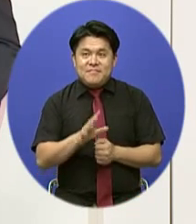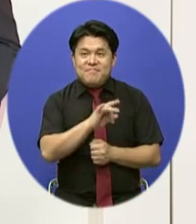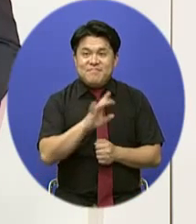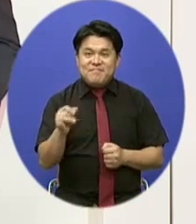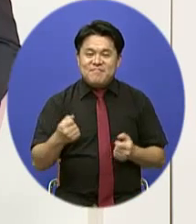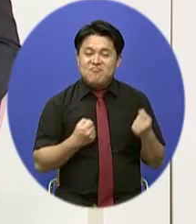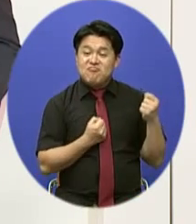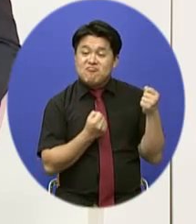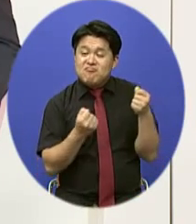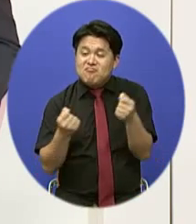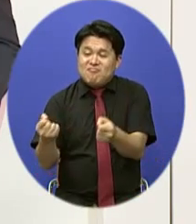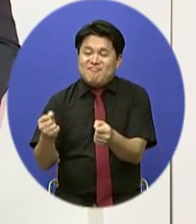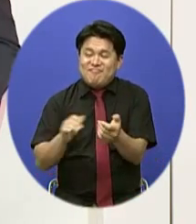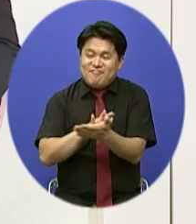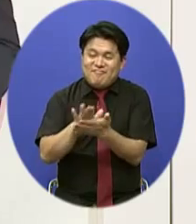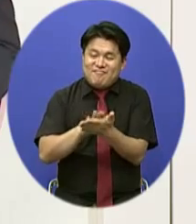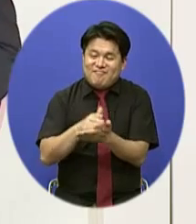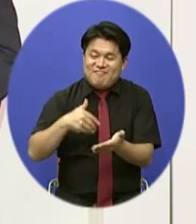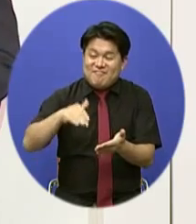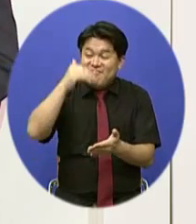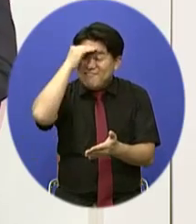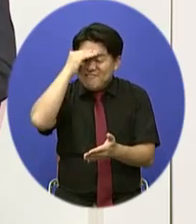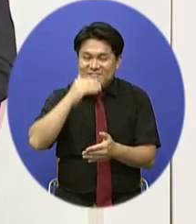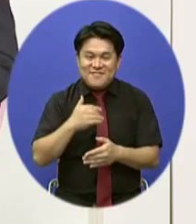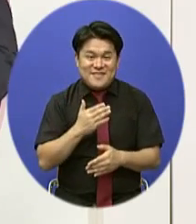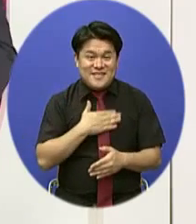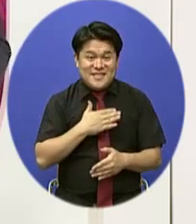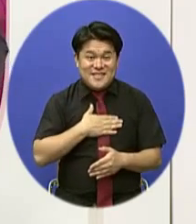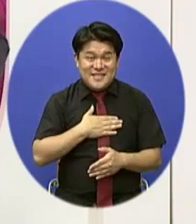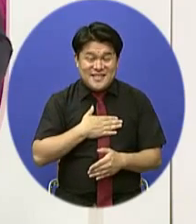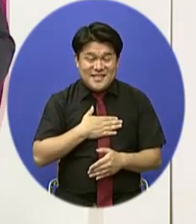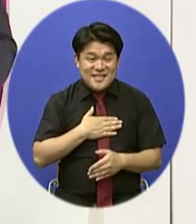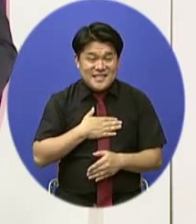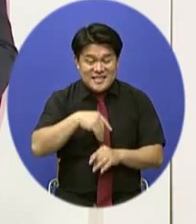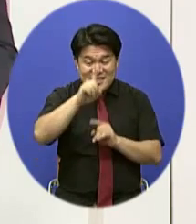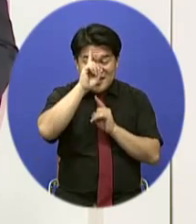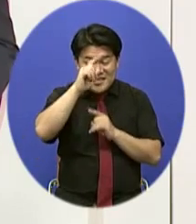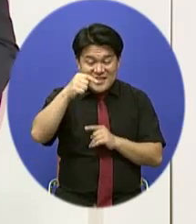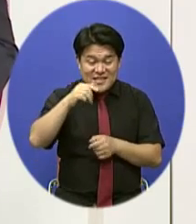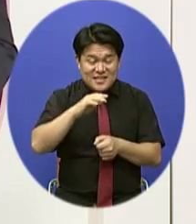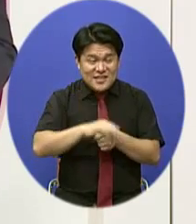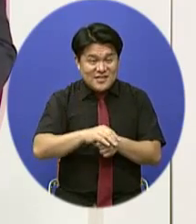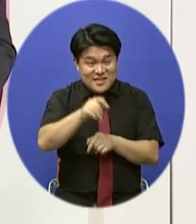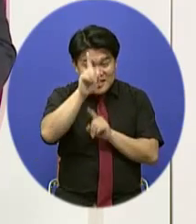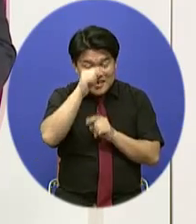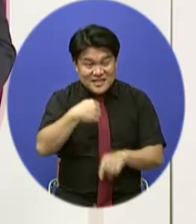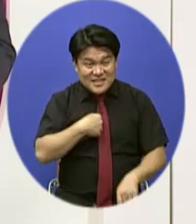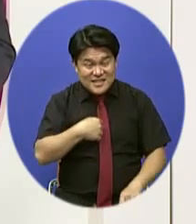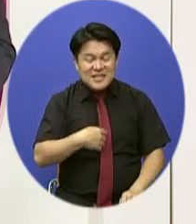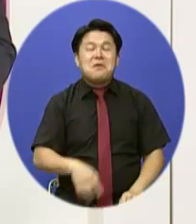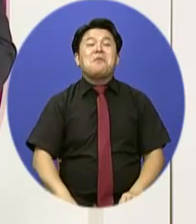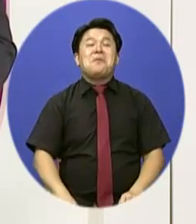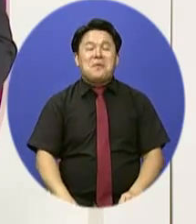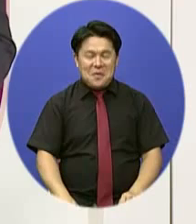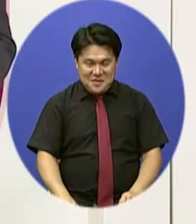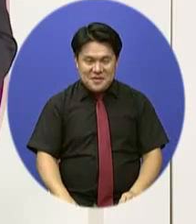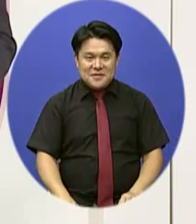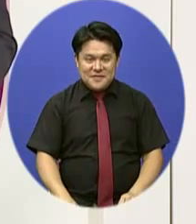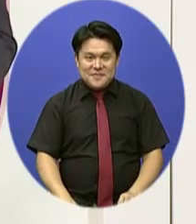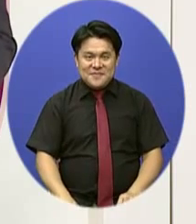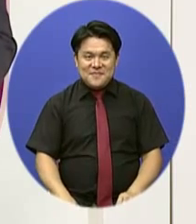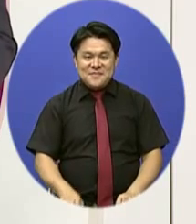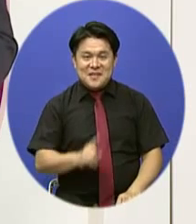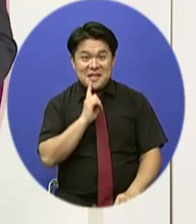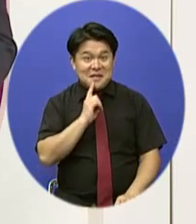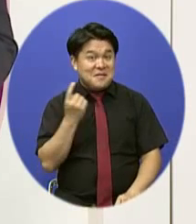타고 놀러도 가고 그러면 그렇게 아, 제가 합니다. 경주이가거든요. 아, 경주시지요. 네. 경주이시. 아, 예. 네. 뭐 그런 얘기